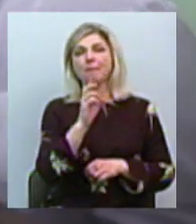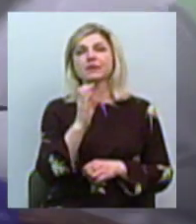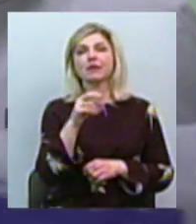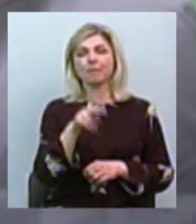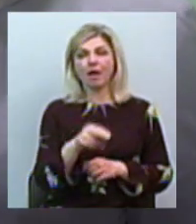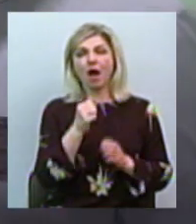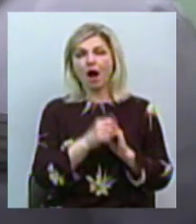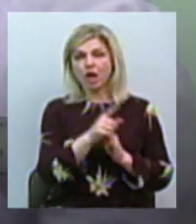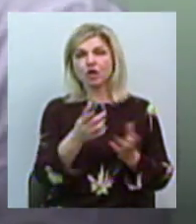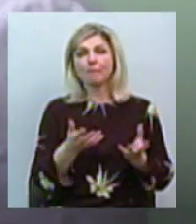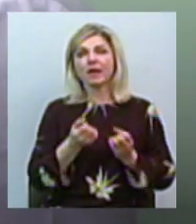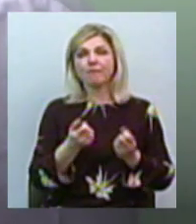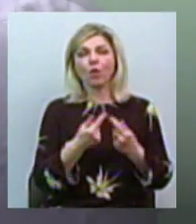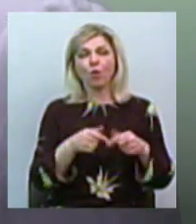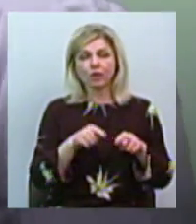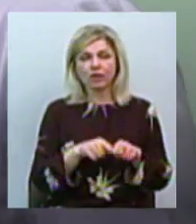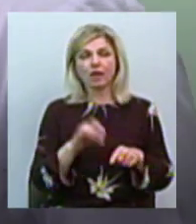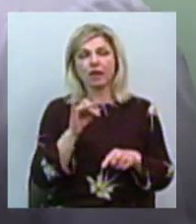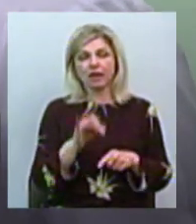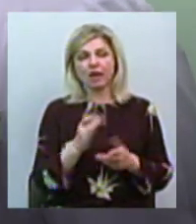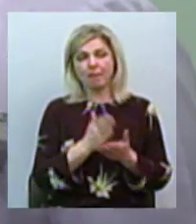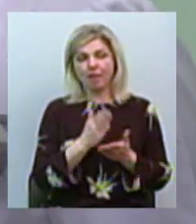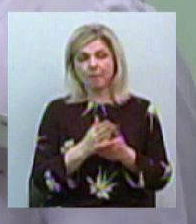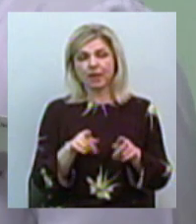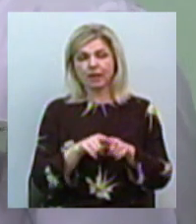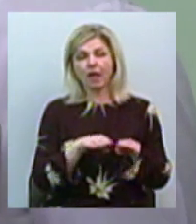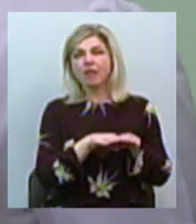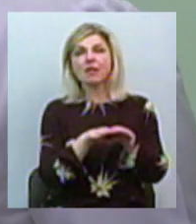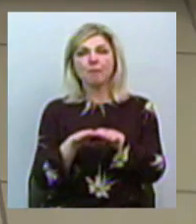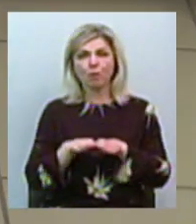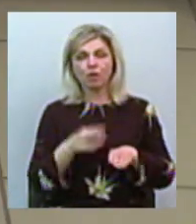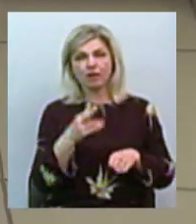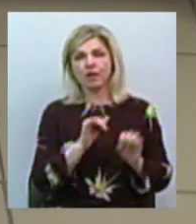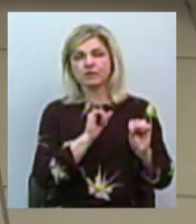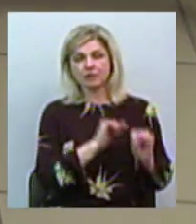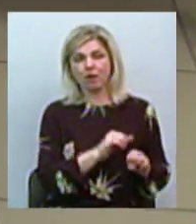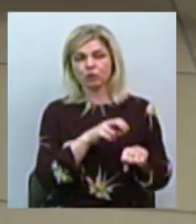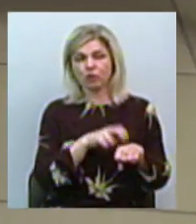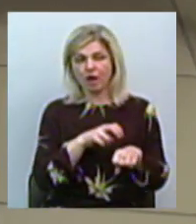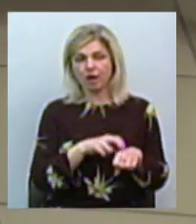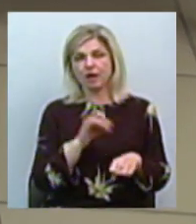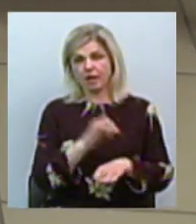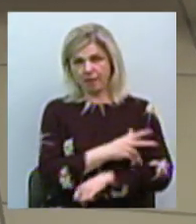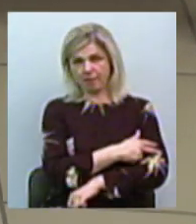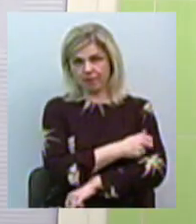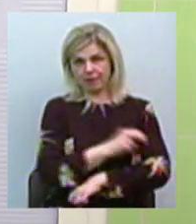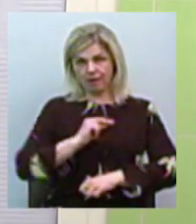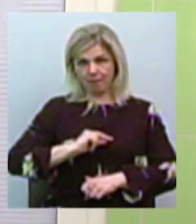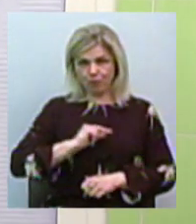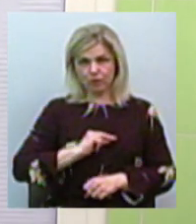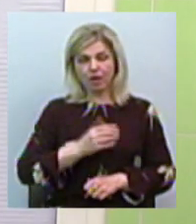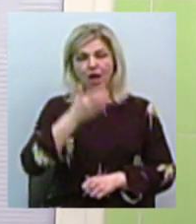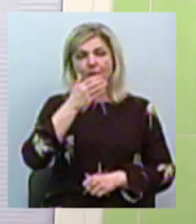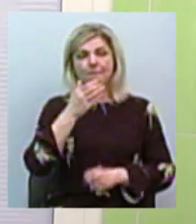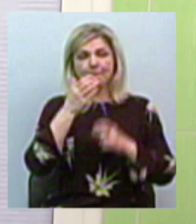приймальне відділення, і ми, і ЛШМД маємо ось такі набори для захисту лікаря та для захисту медперсоналу. Масок, хочу